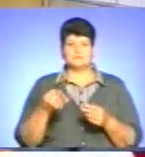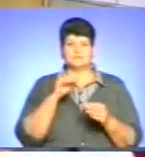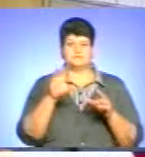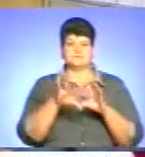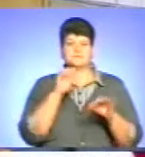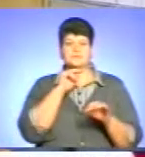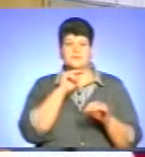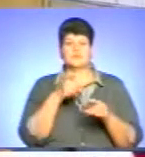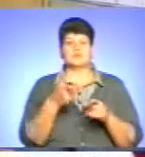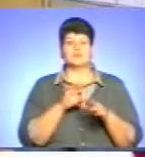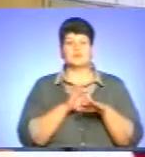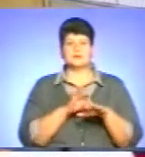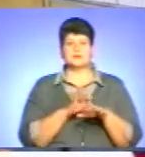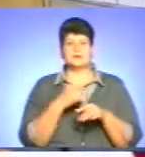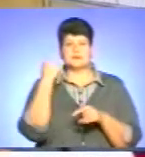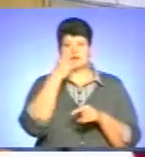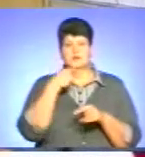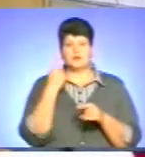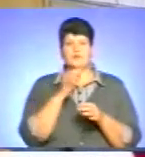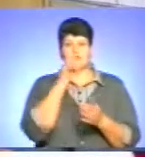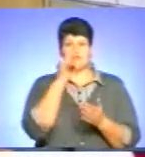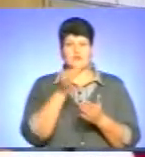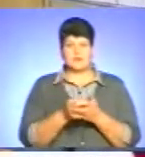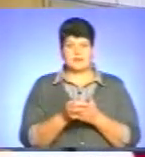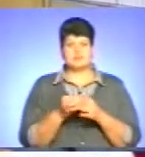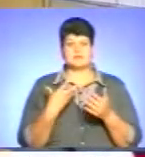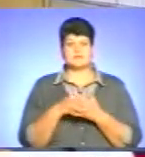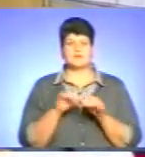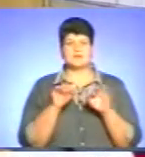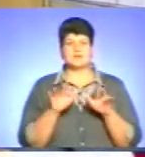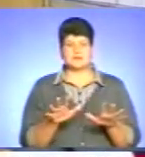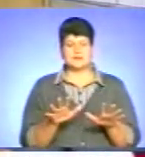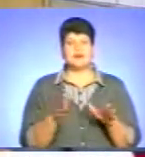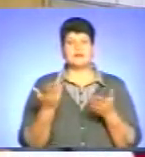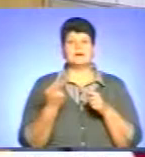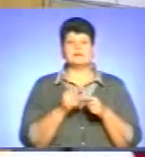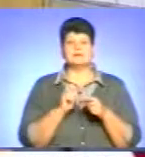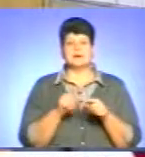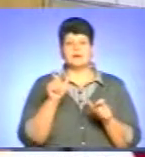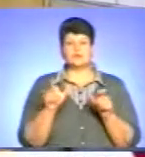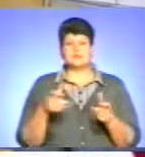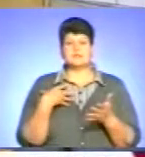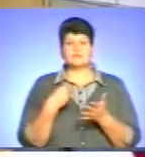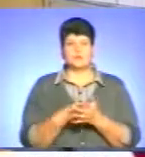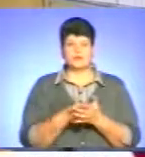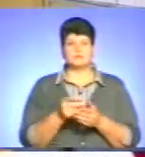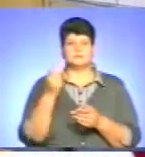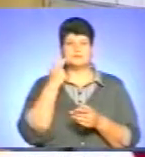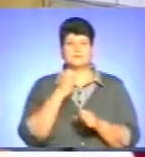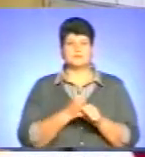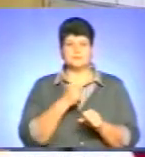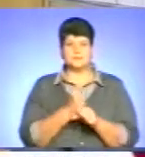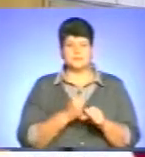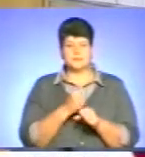персональну відповідальність за свої дії або бездіяльність, але це люди, які своєю невтомною працею